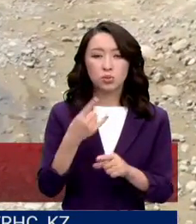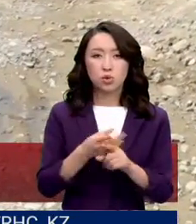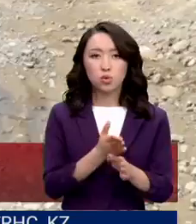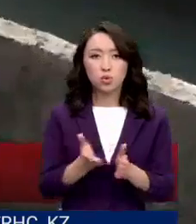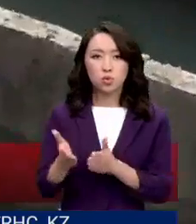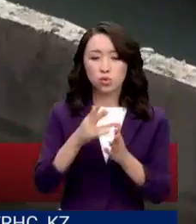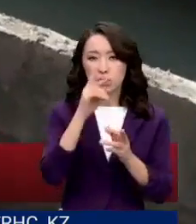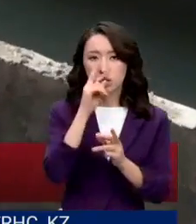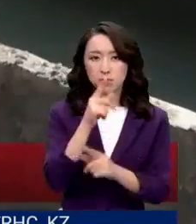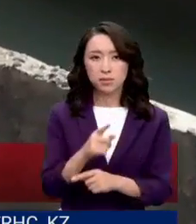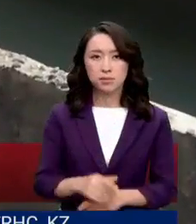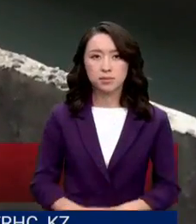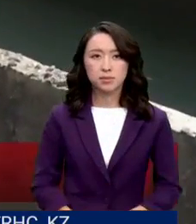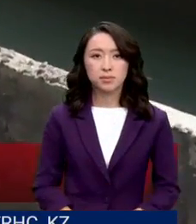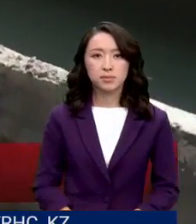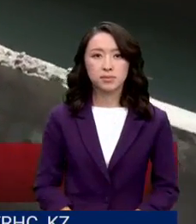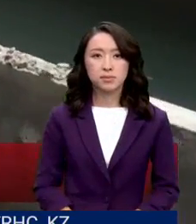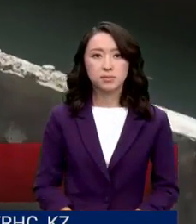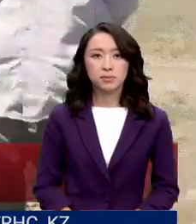оказался неправильным.